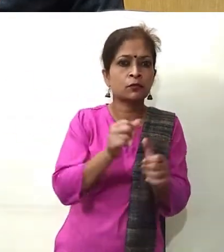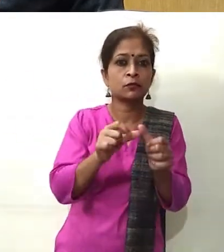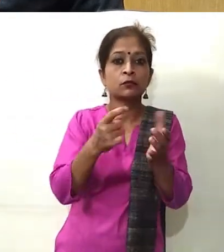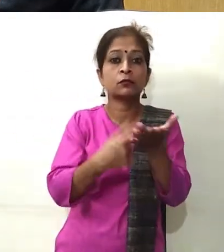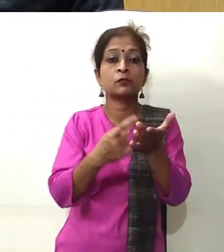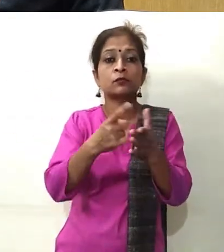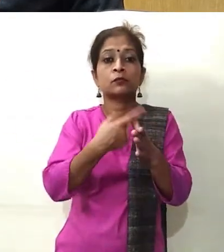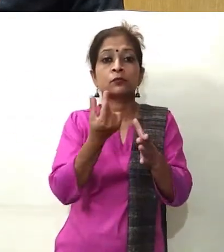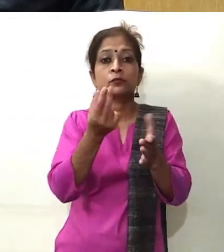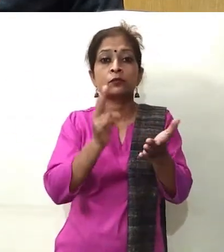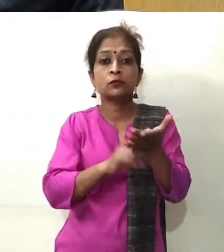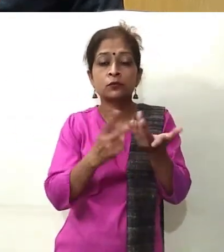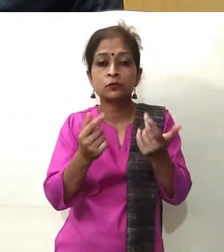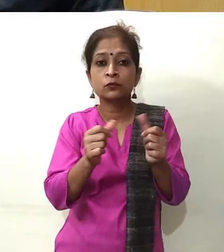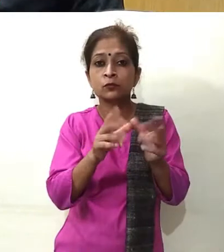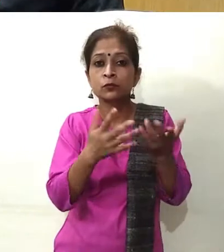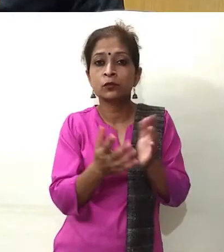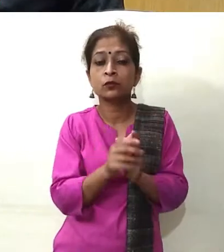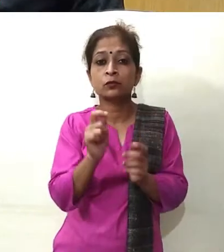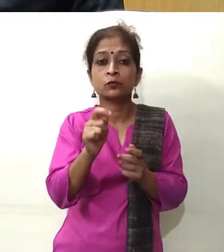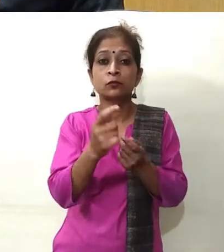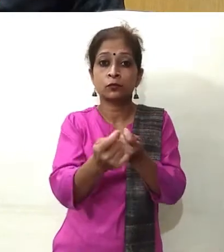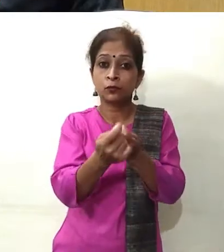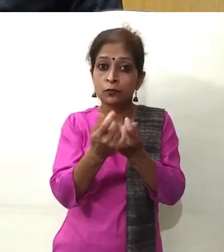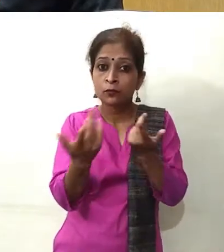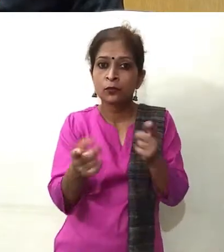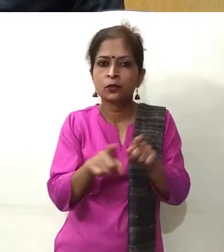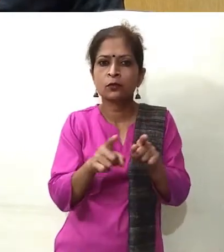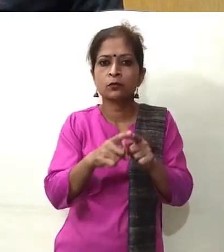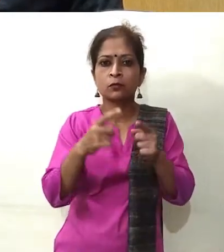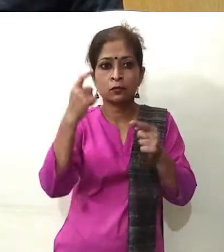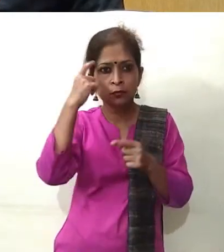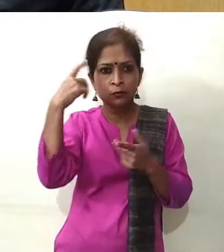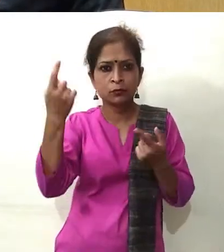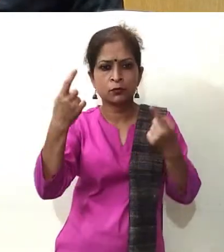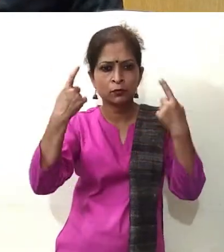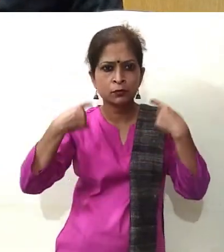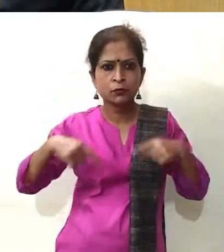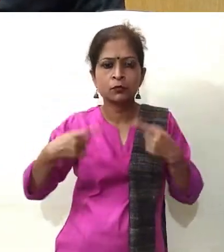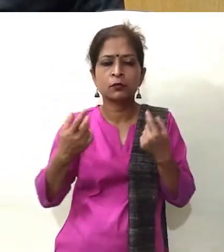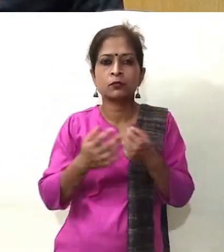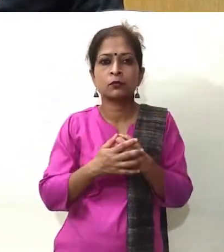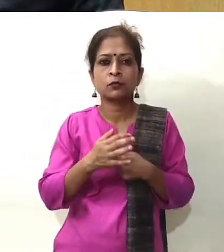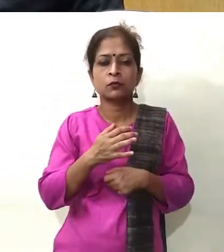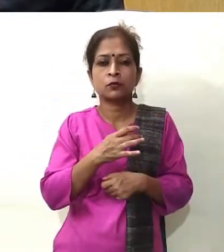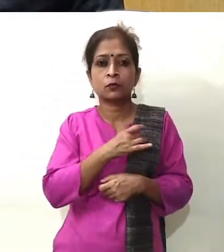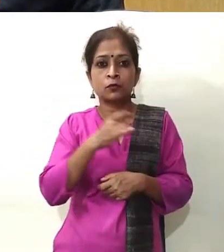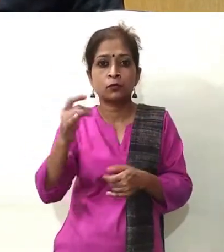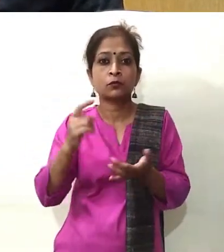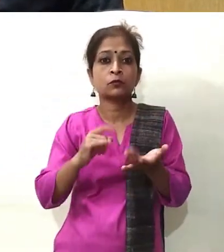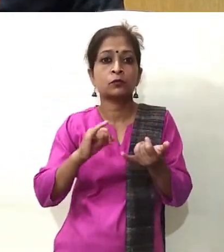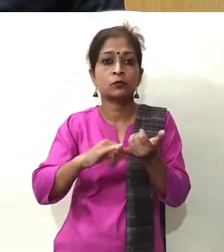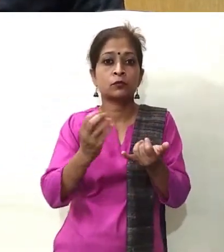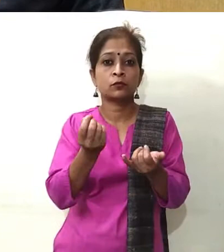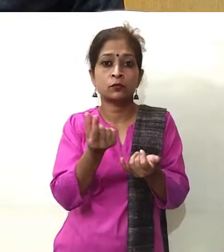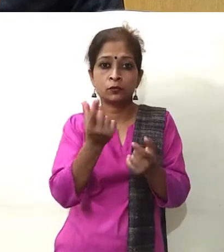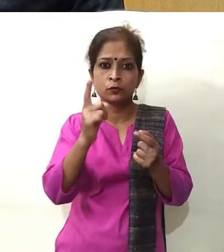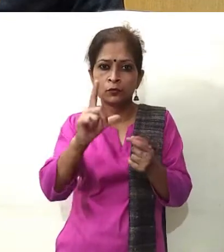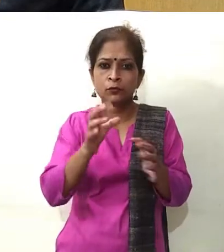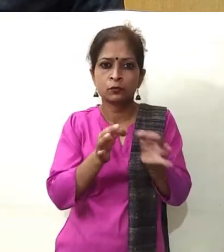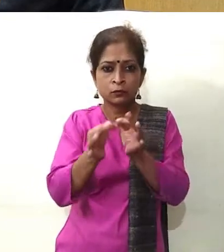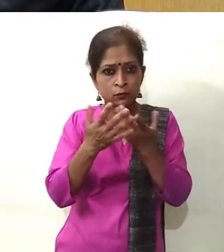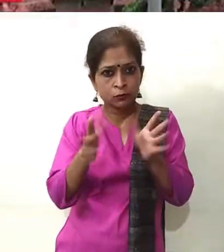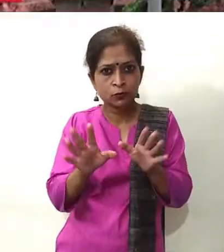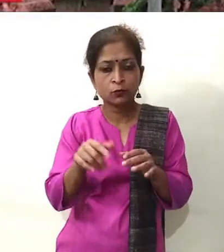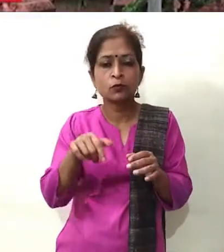के माध्यम से हमें मन, इंद्रिय, शरीर और आत्मा के संबंध को समझाया, साथ ही ऑटिज्म को भी बहुत अच्छी तरह से समझाया। तो क्या कोई दूसरा